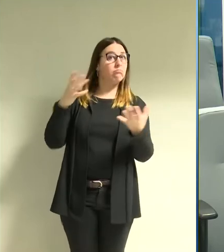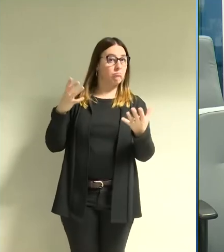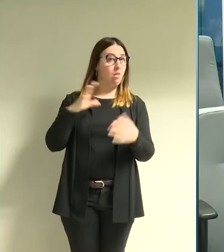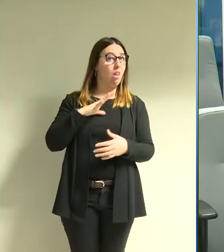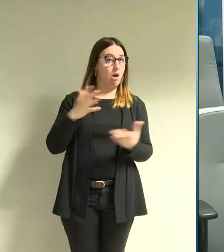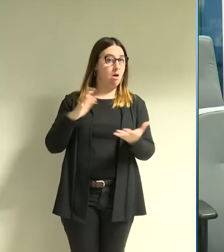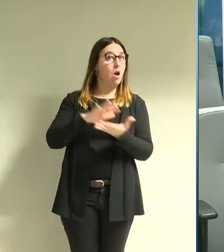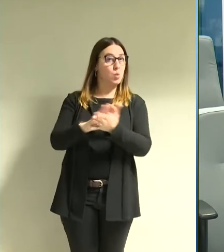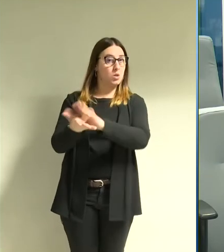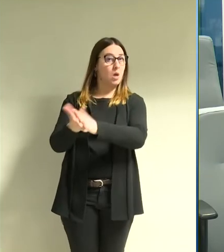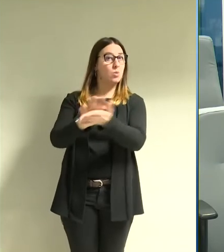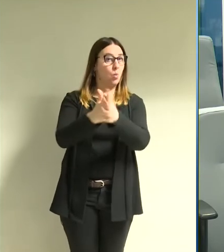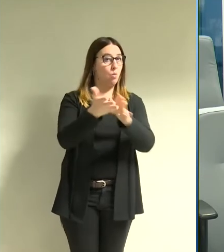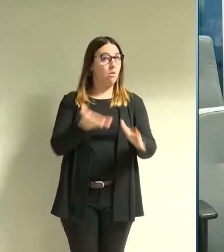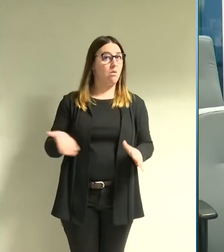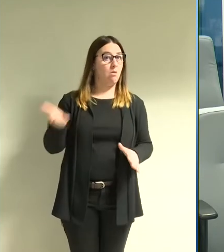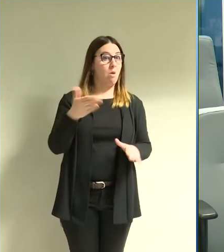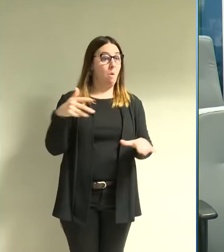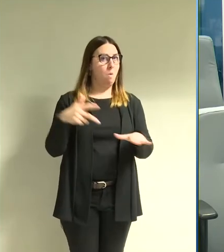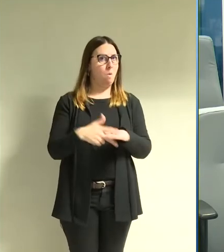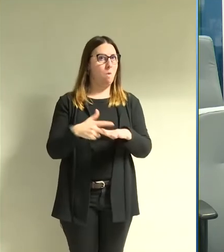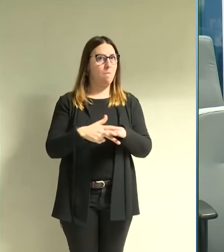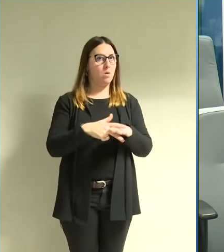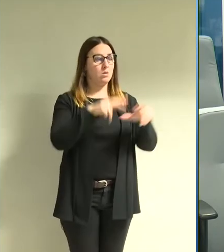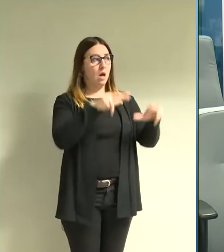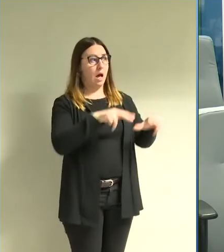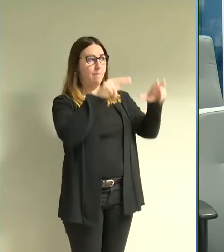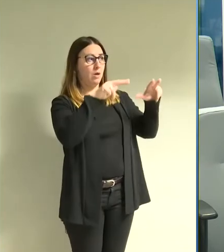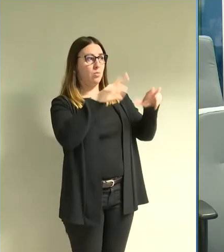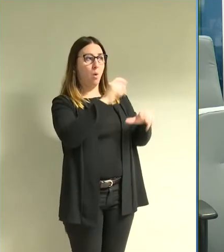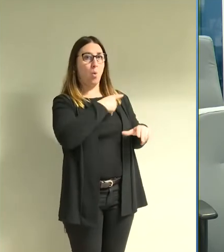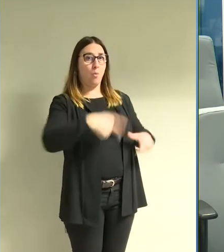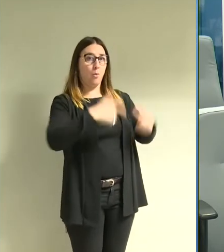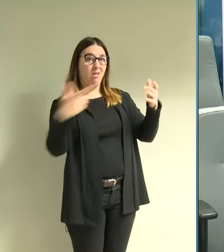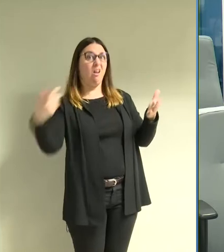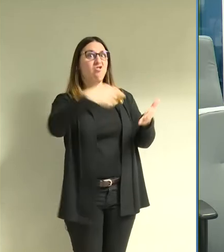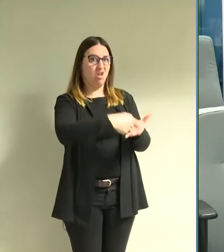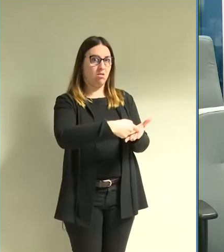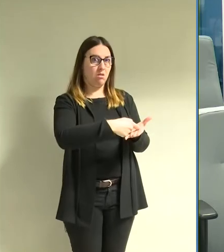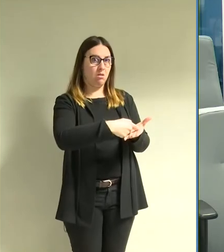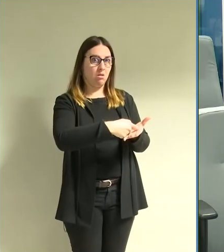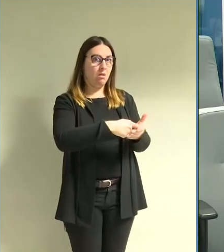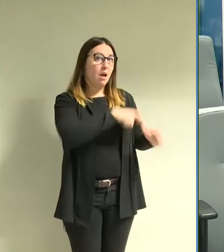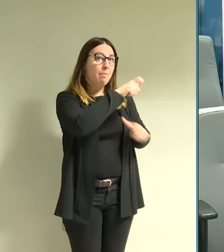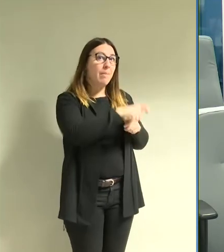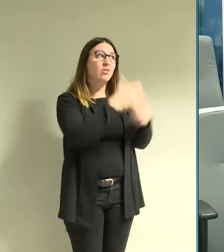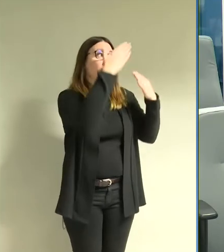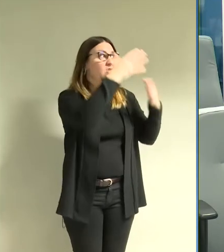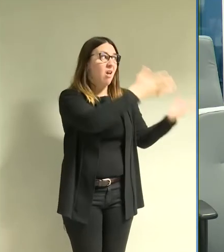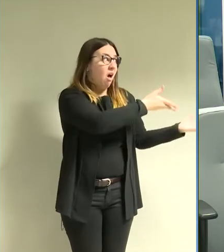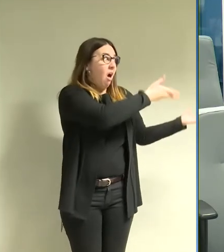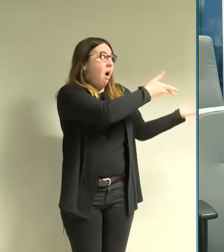qui se mettaient à acquérir des logements dans les copropriétés les associations qui logent des primo arrivants